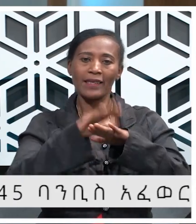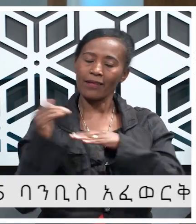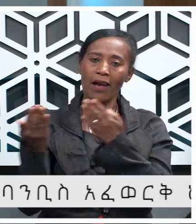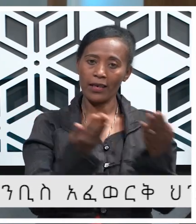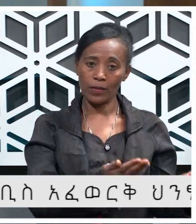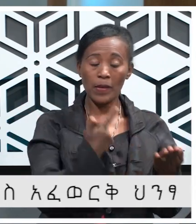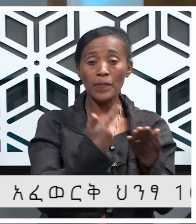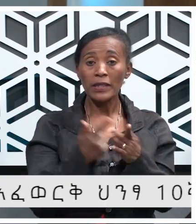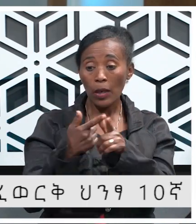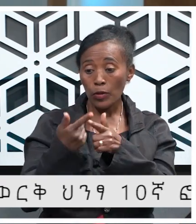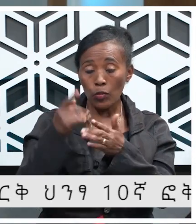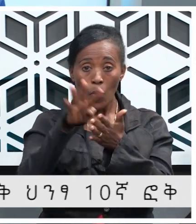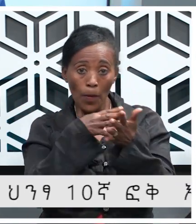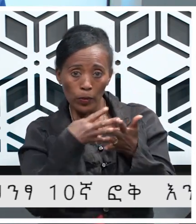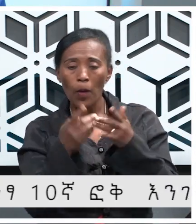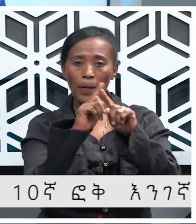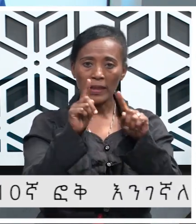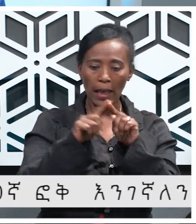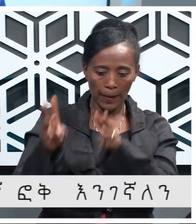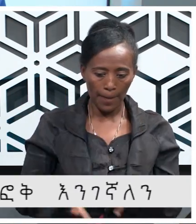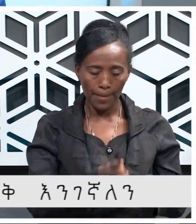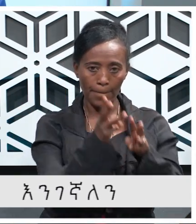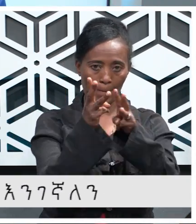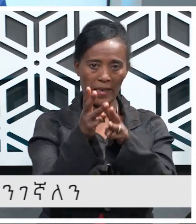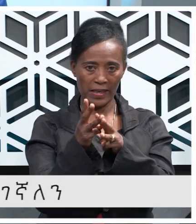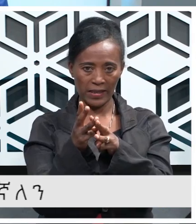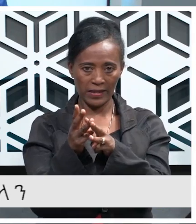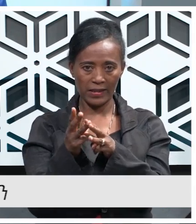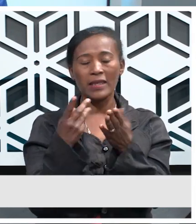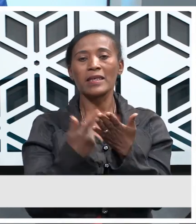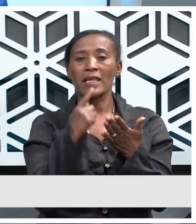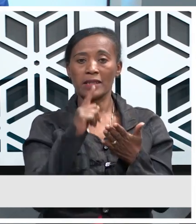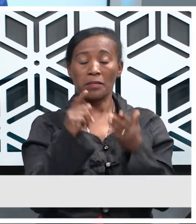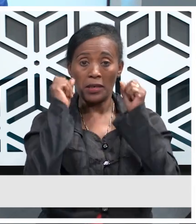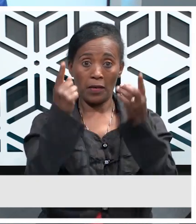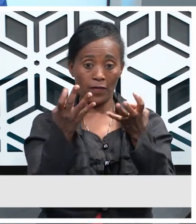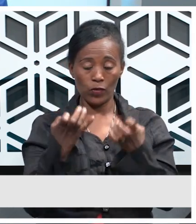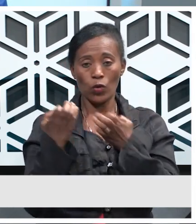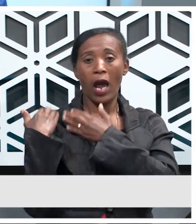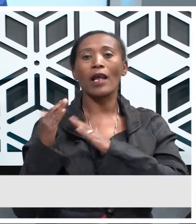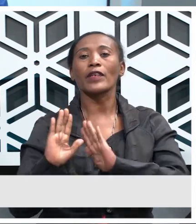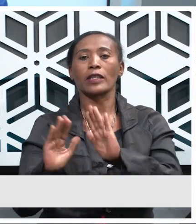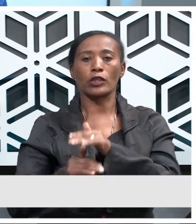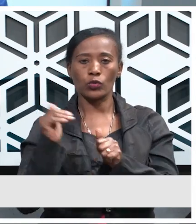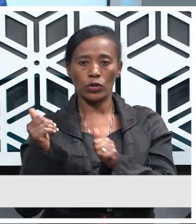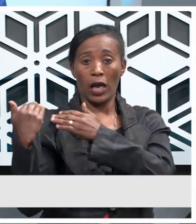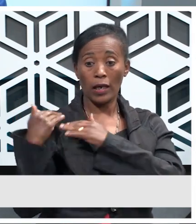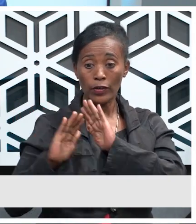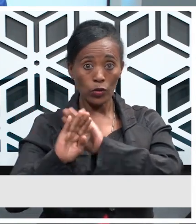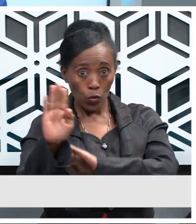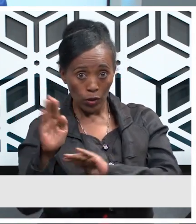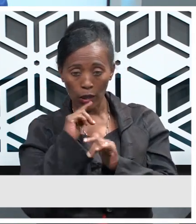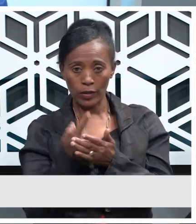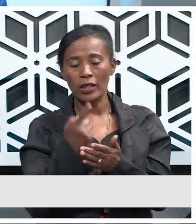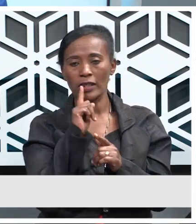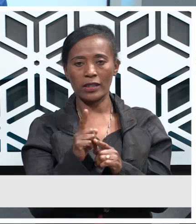በዚሁ ጥሪ እናቀርባለን። በዛውም ፕሮግራሙን በተለያየ መንገድ ማገዝ ለሚፈልጉ መደገፍ የሚፈልጉ ሰዎችም የድርሻቸውን ይወጡ።